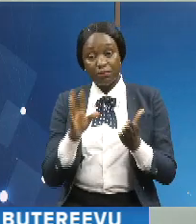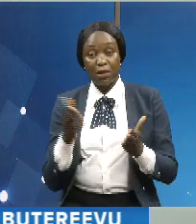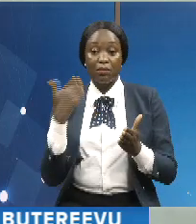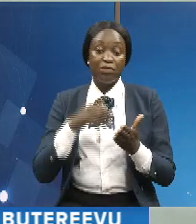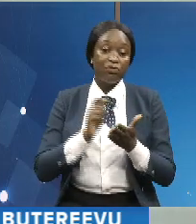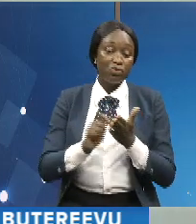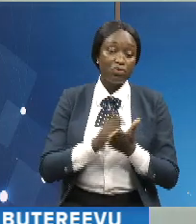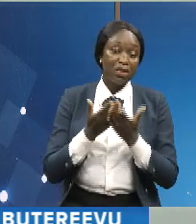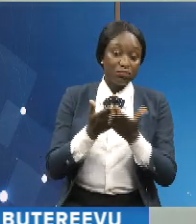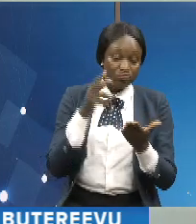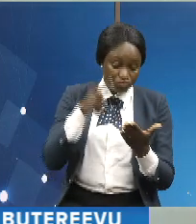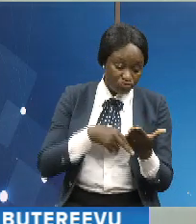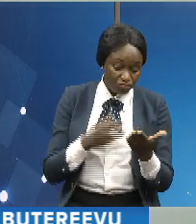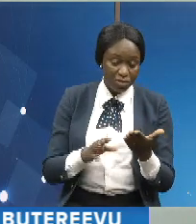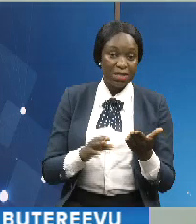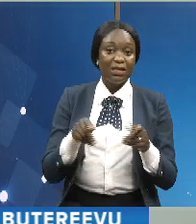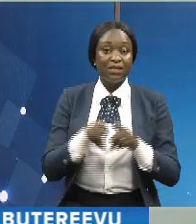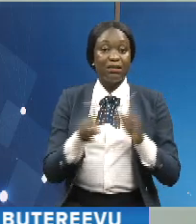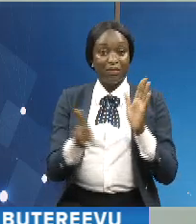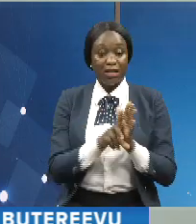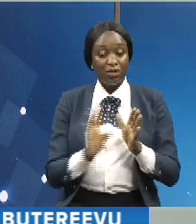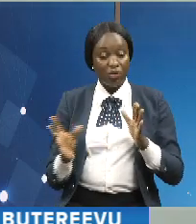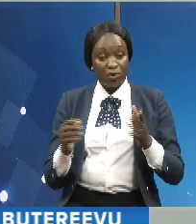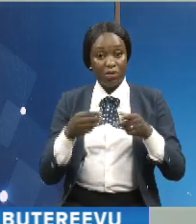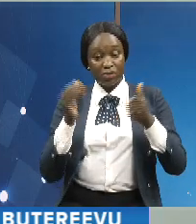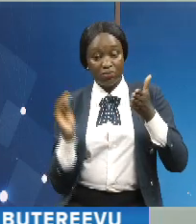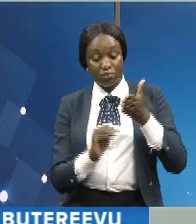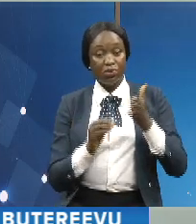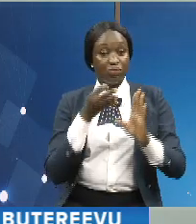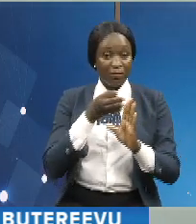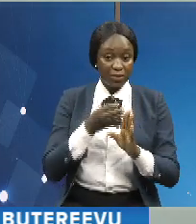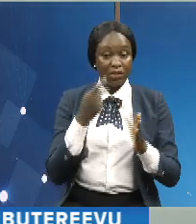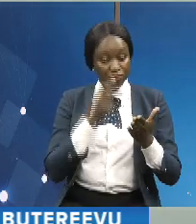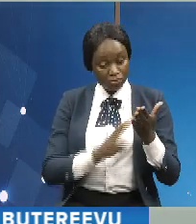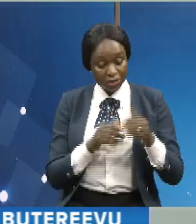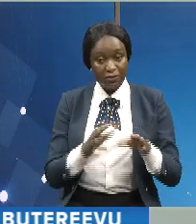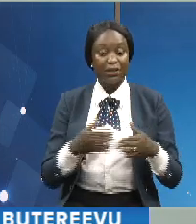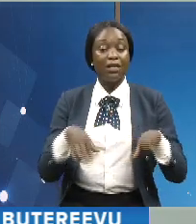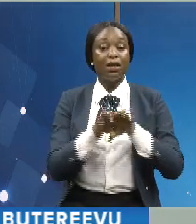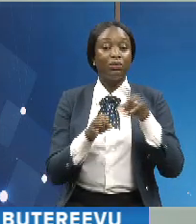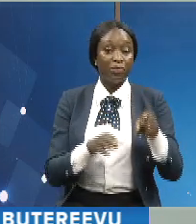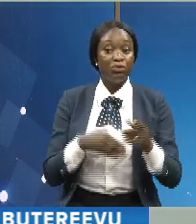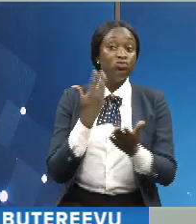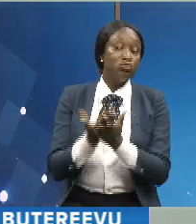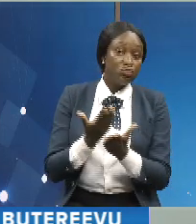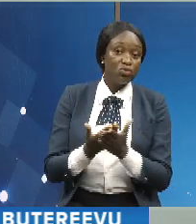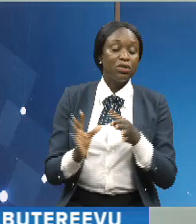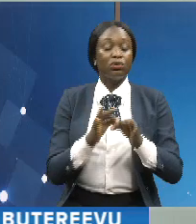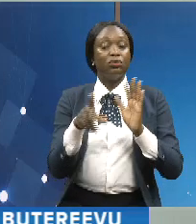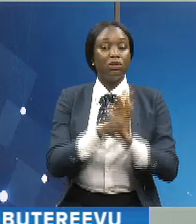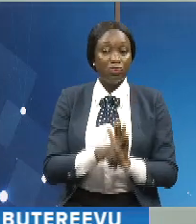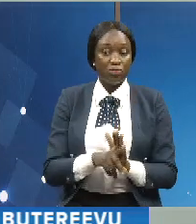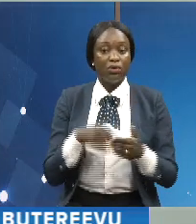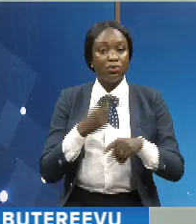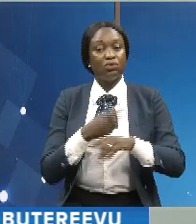mwaguwaaba amateeka ge mwasayiti nga nagalaba era nga somye era nzikanya nammwe nti kye musaba kiri mu mateeka n'olwekyo